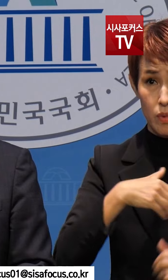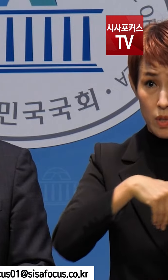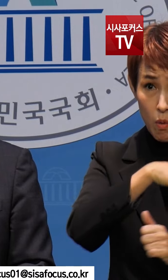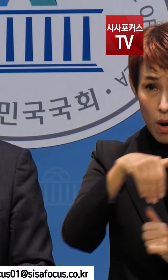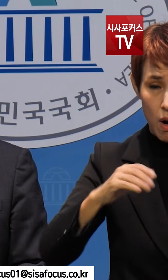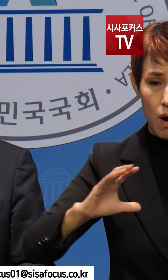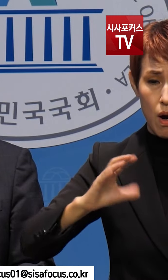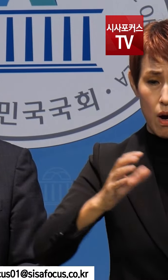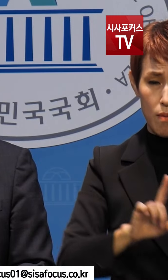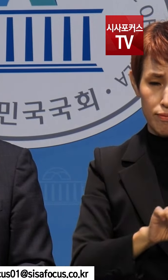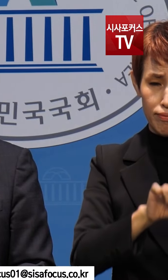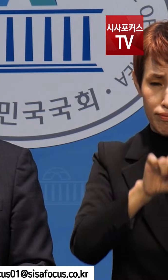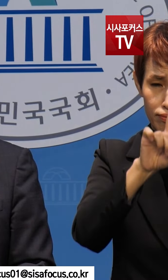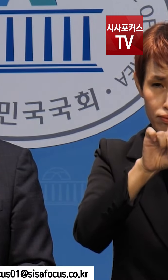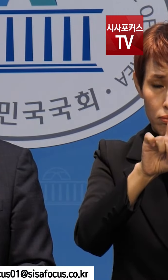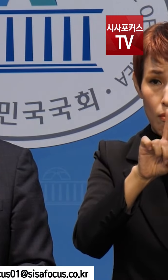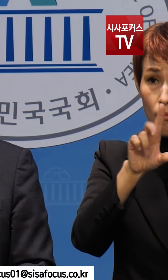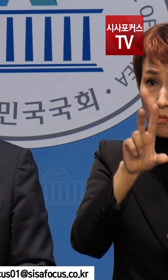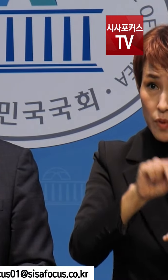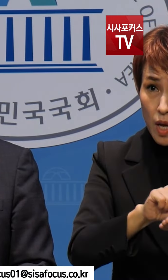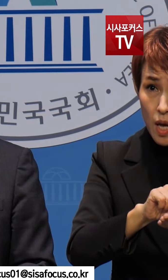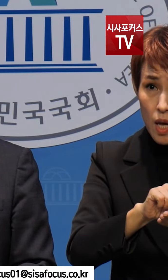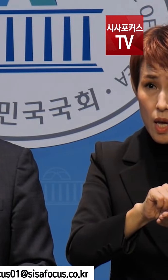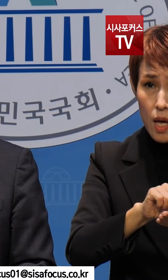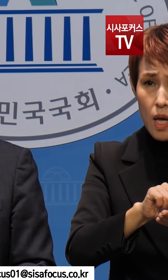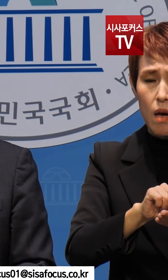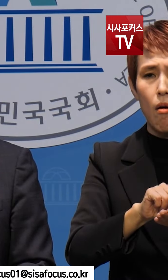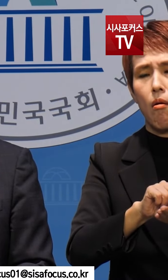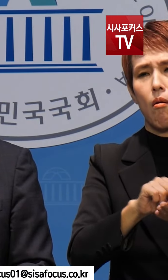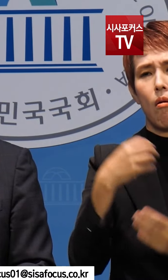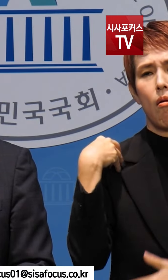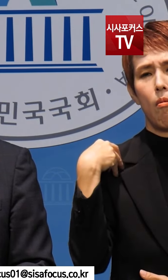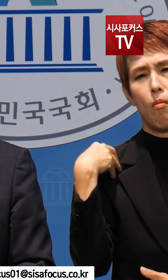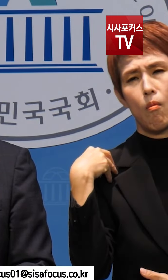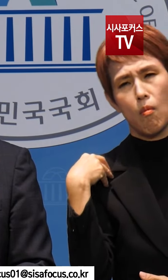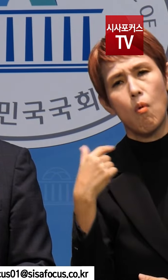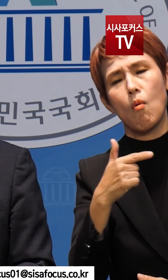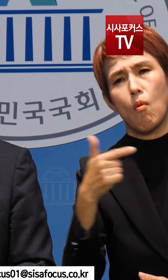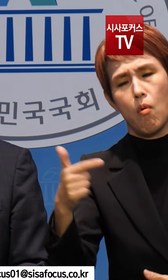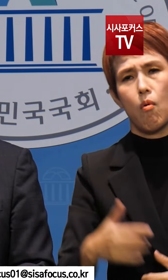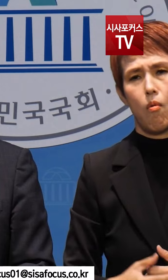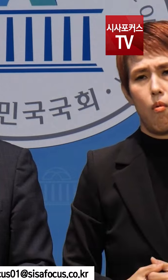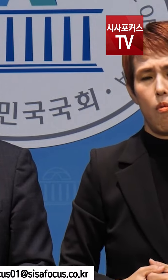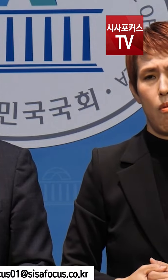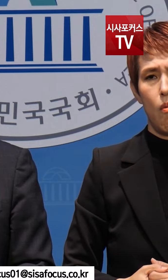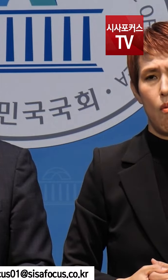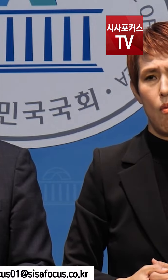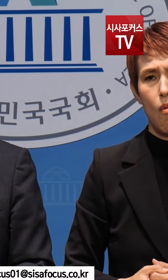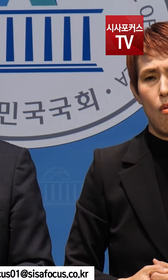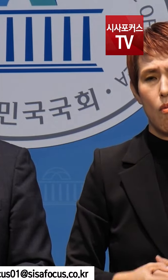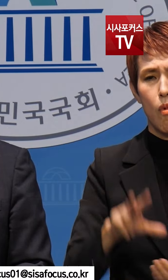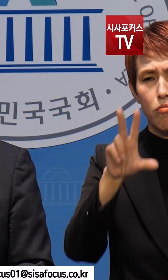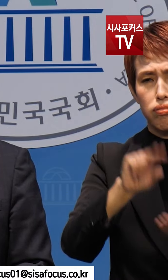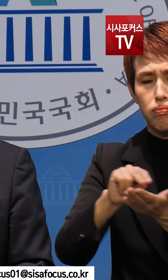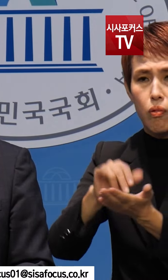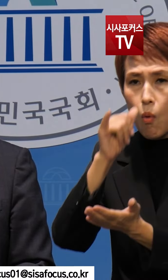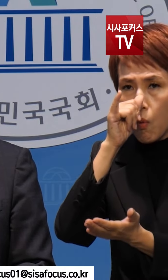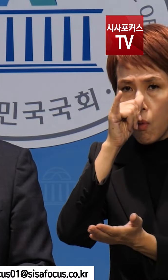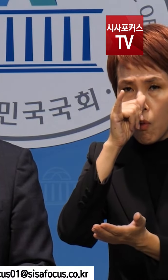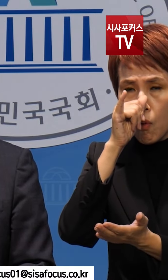동시대를 살아가는 어느 누구도 어느 곳에서도 감당하기 어려운 기후 재난을 일으키고 있으며